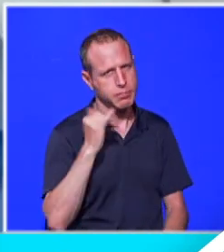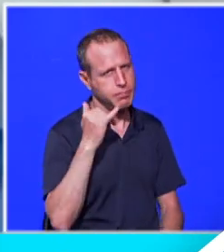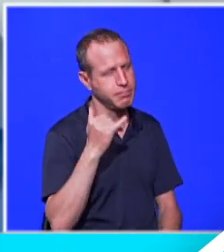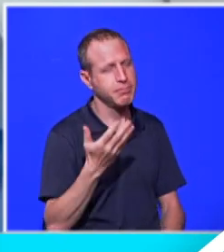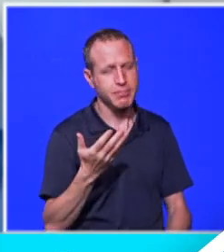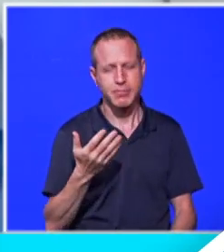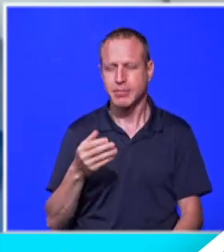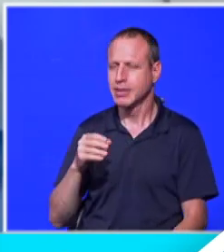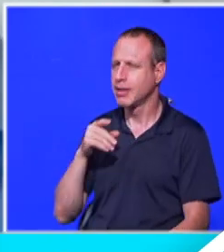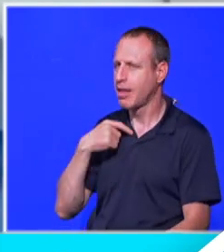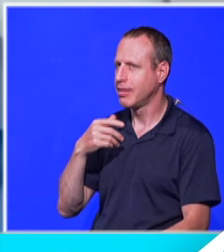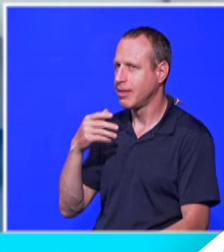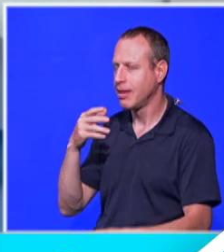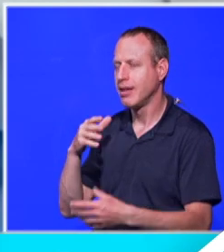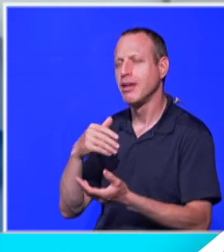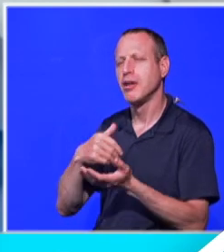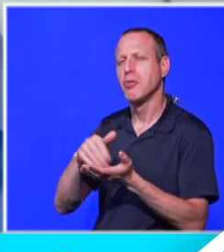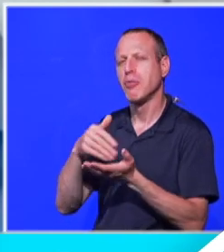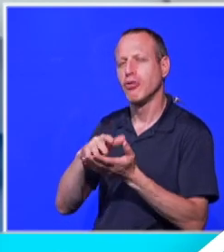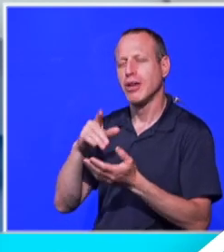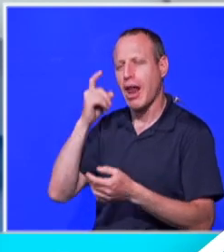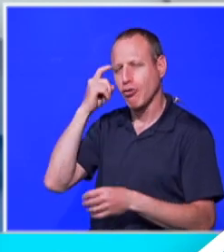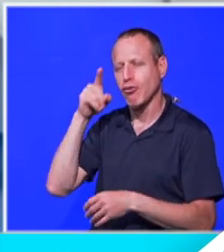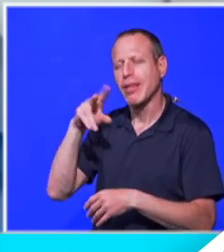לחשוב שאתה מפרגן כי אתה רוצה תפקיד.